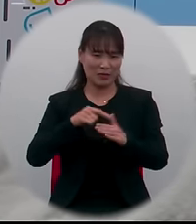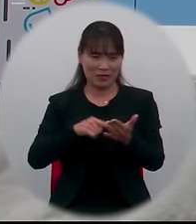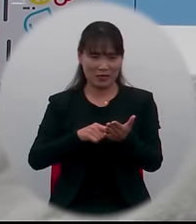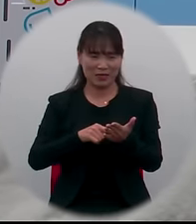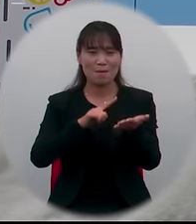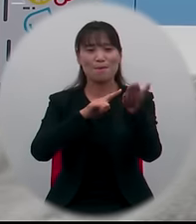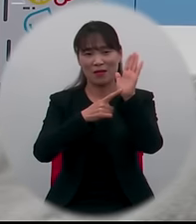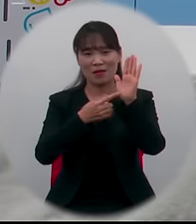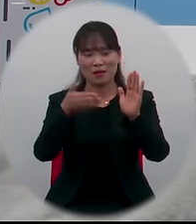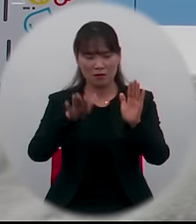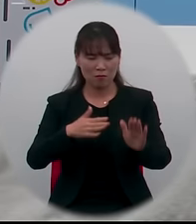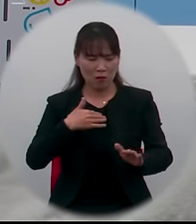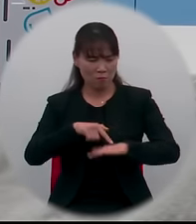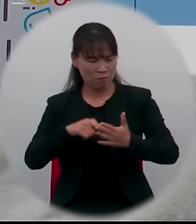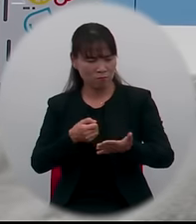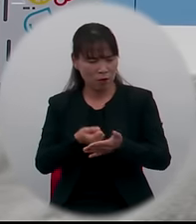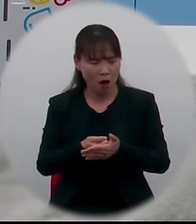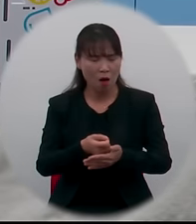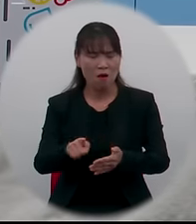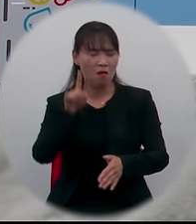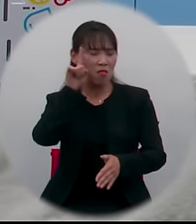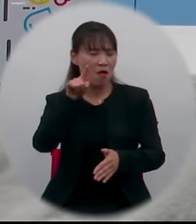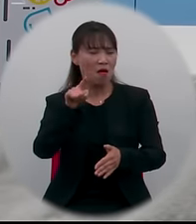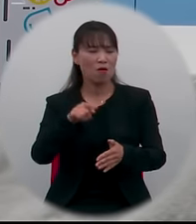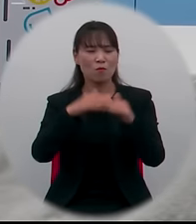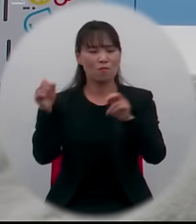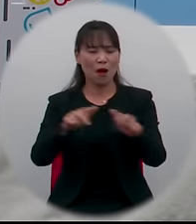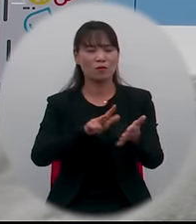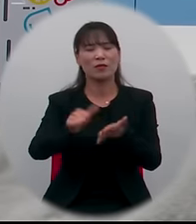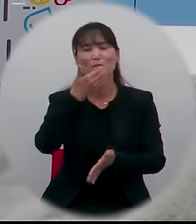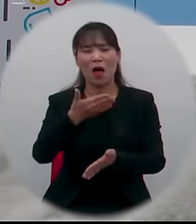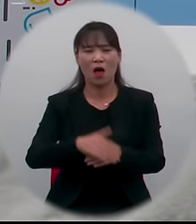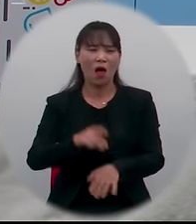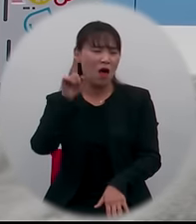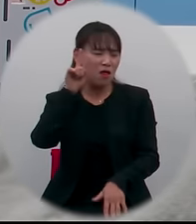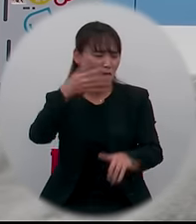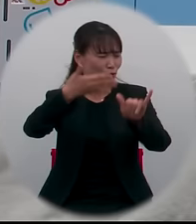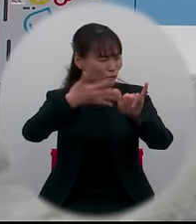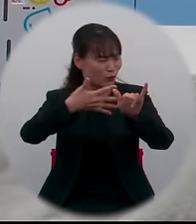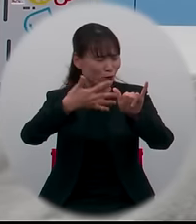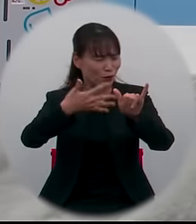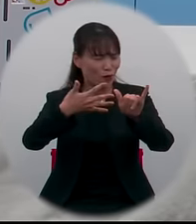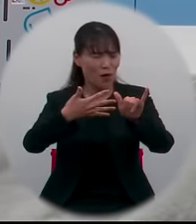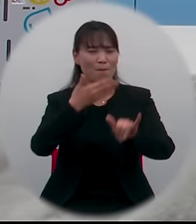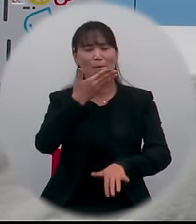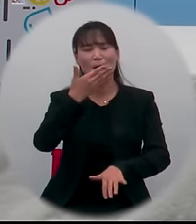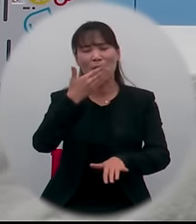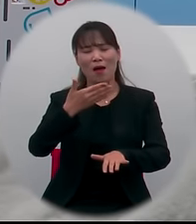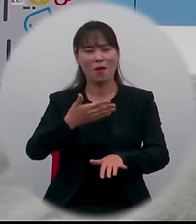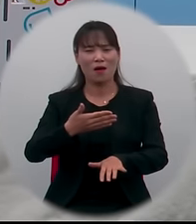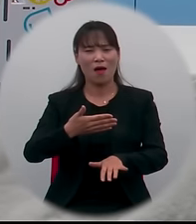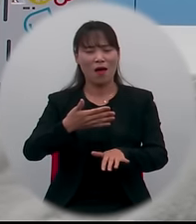만만 먹으면 내일이라도 게임 계정 삭제할 수가 있어요 엄마 나 맛만 먹으면 유튜브 안 보고 일주일도 버틸 수 있어 그런데 그게